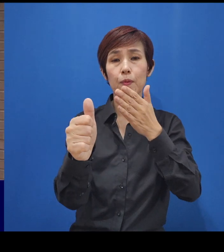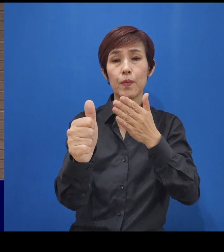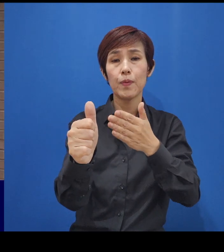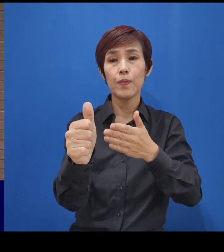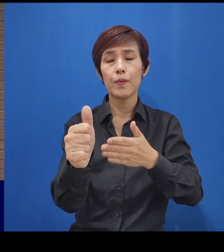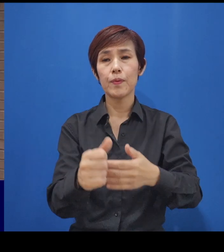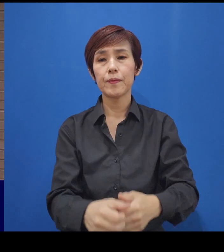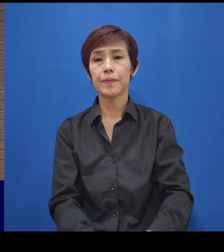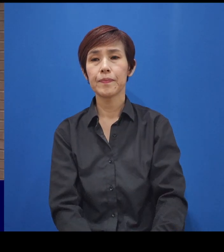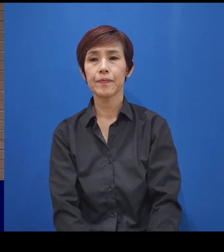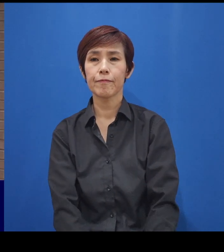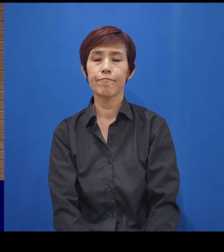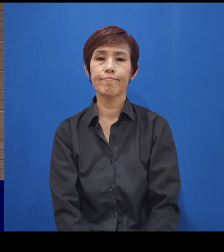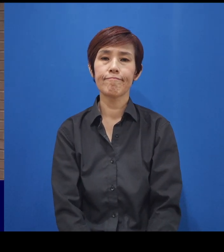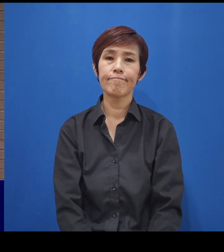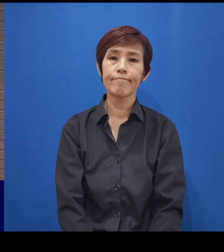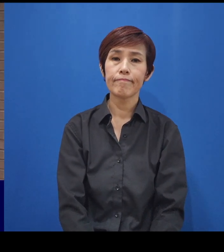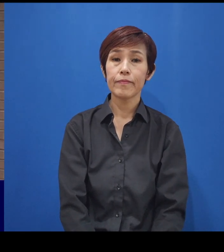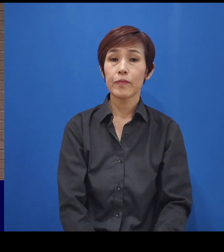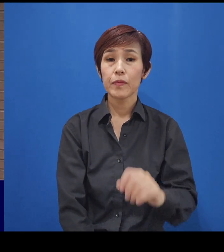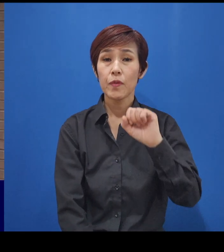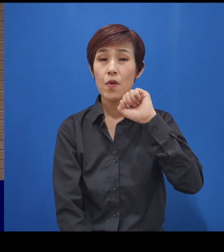마세요.